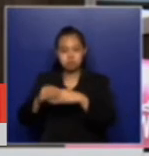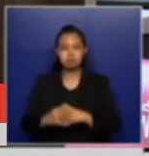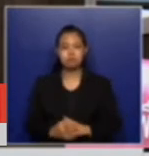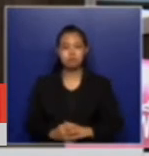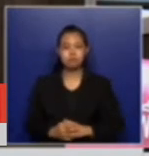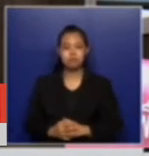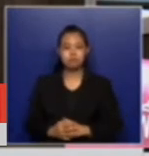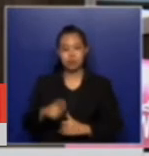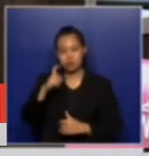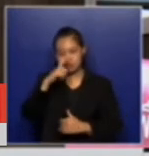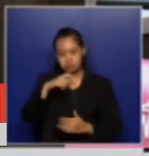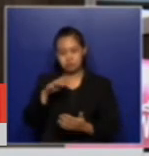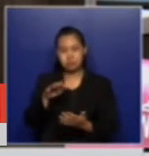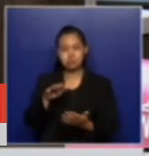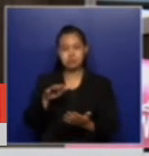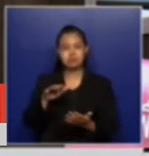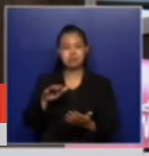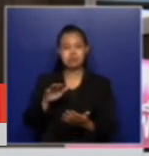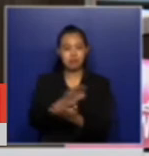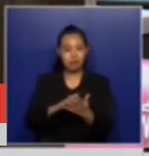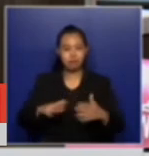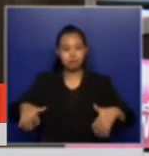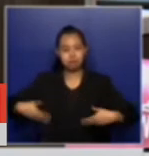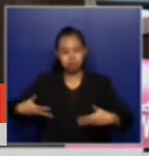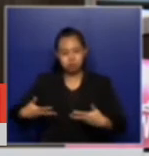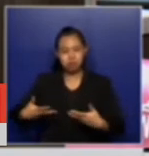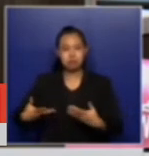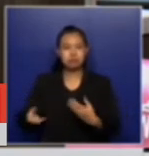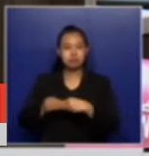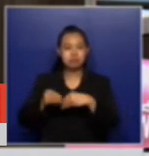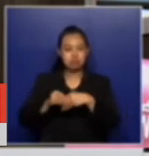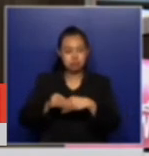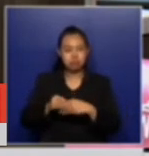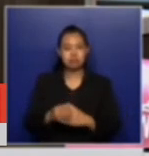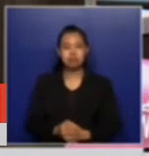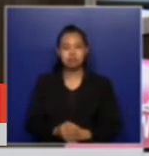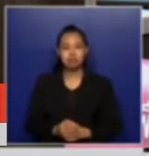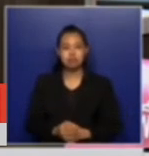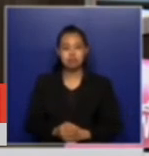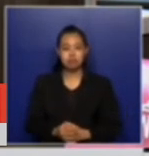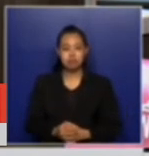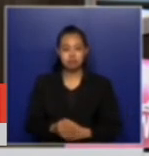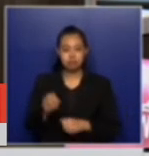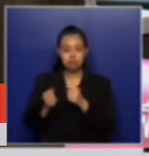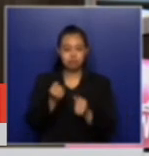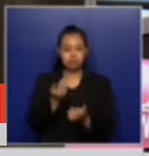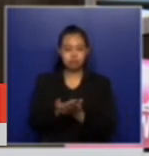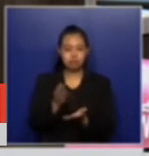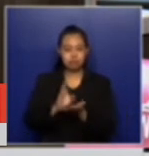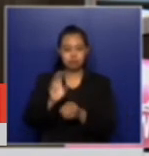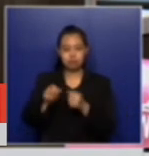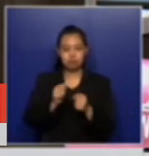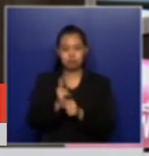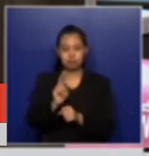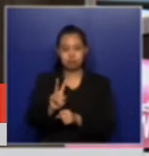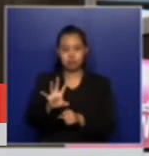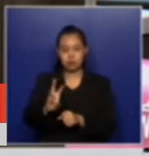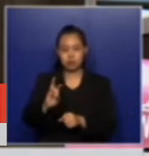มีความมั่งคั่งในโอกาสต่อไปนอกจากนี้งบประมาณปี64ต้อง